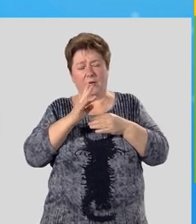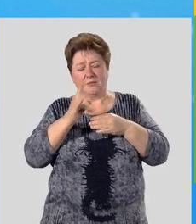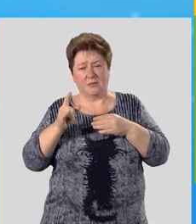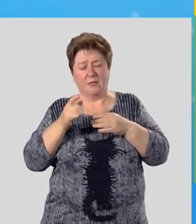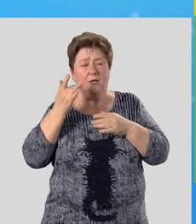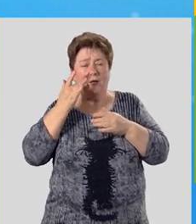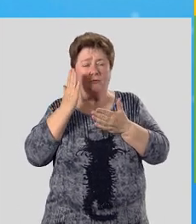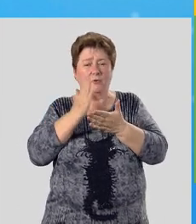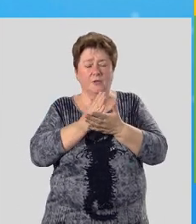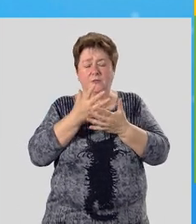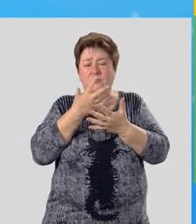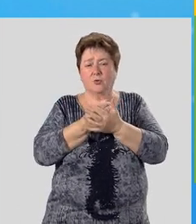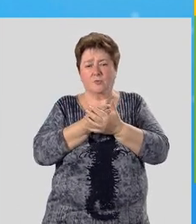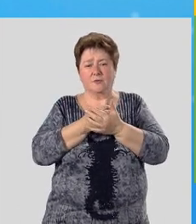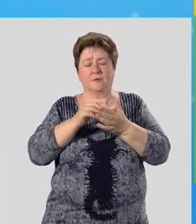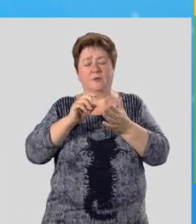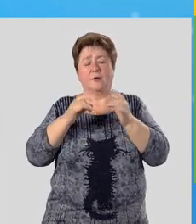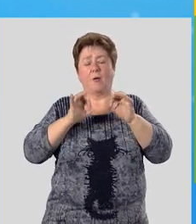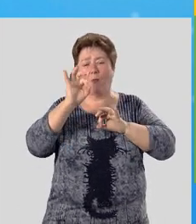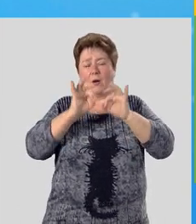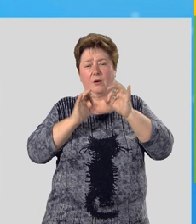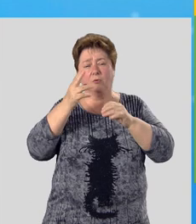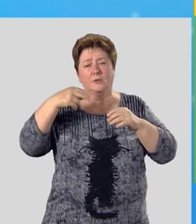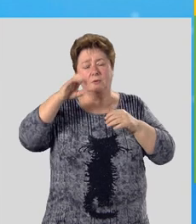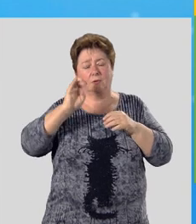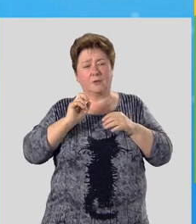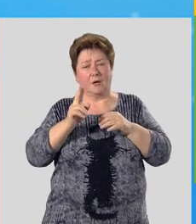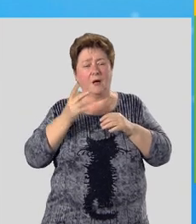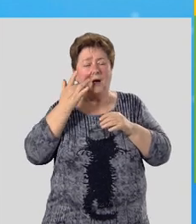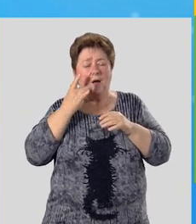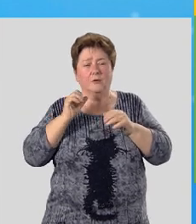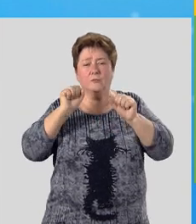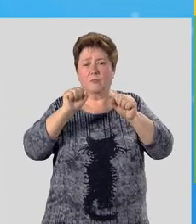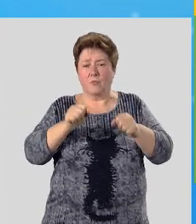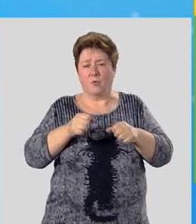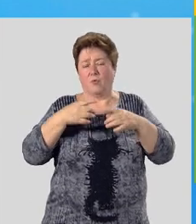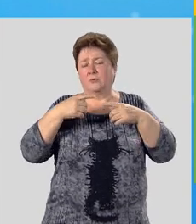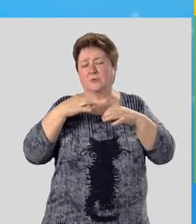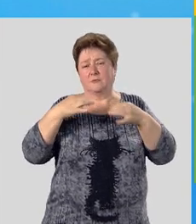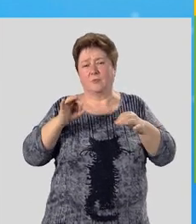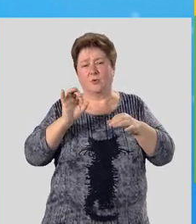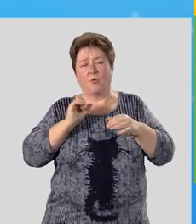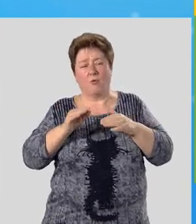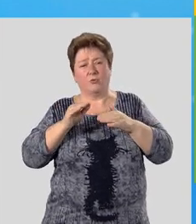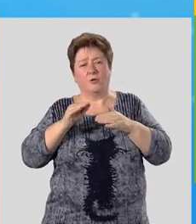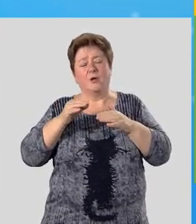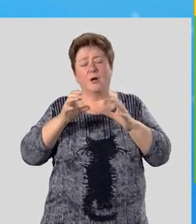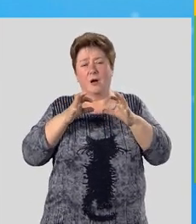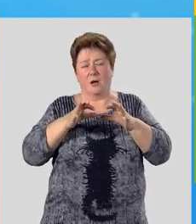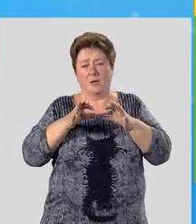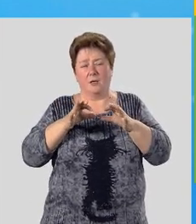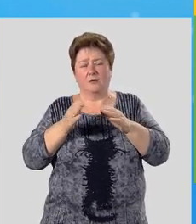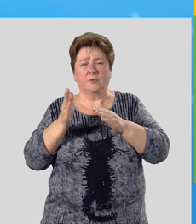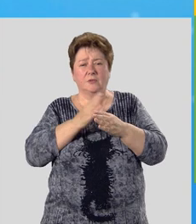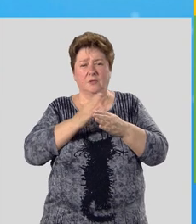Они имеют свои собственные молекулы ДНК, способны независимо от ядра клетки к биосинтезу белка